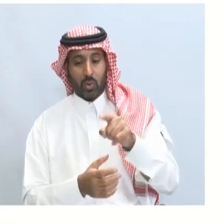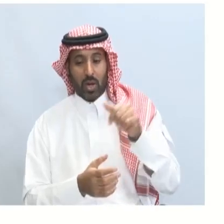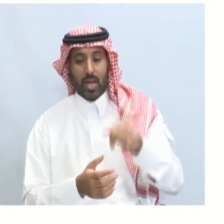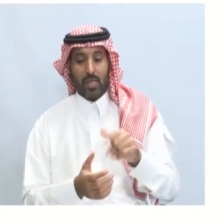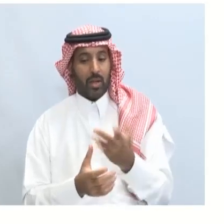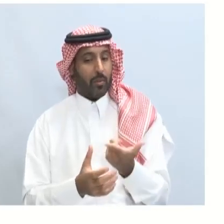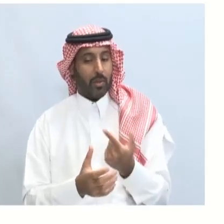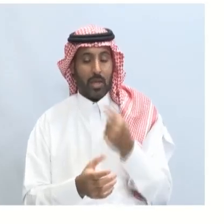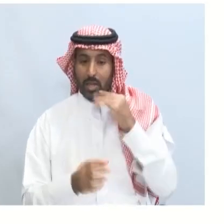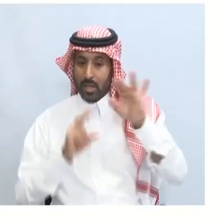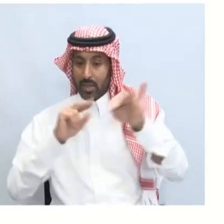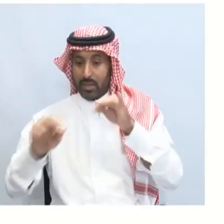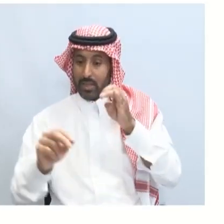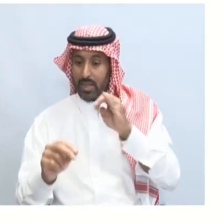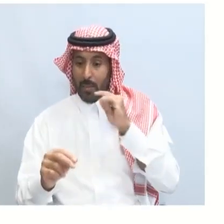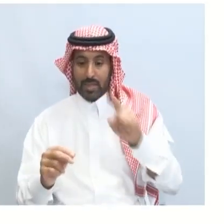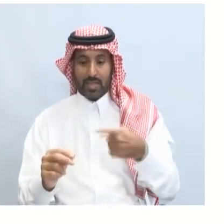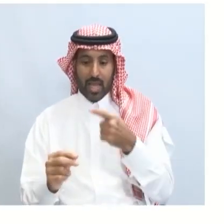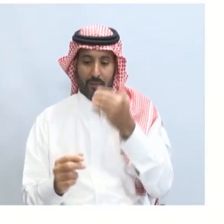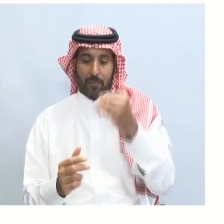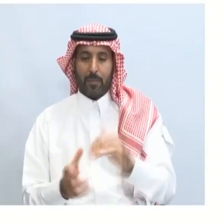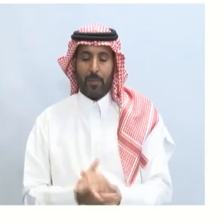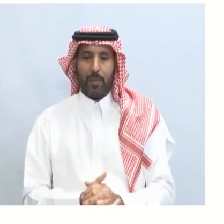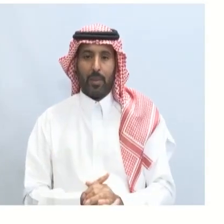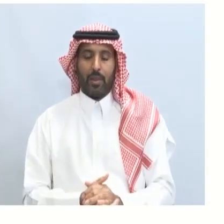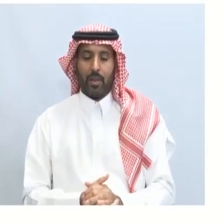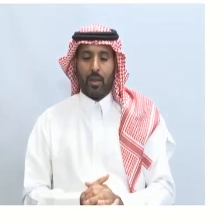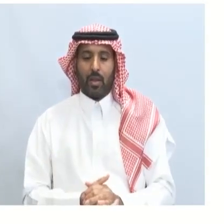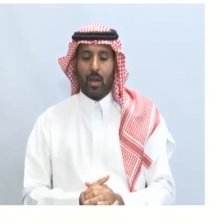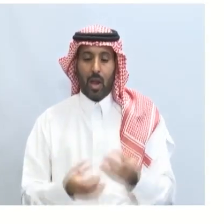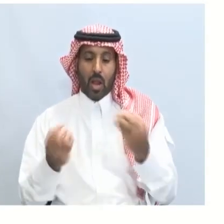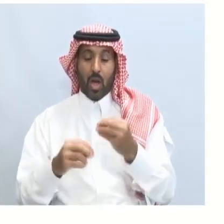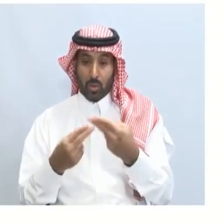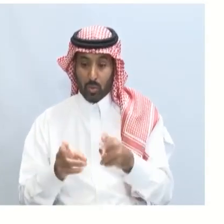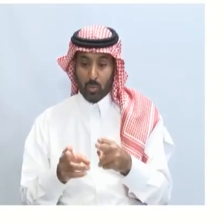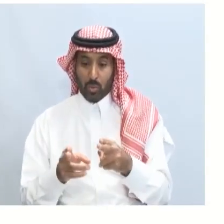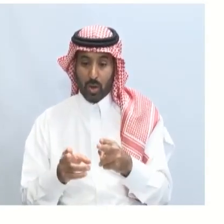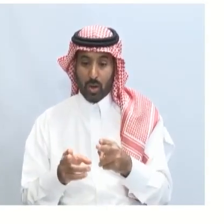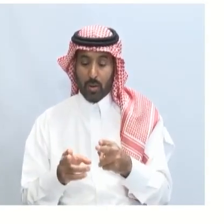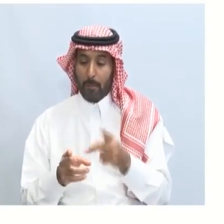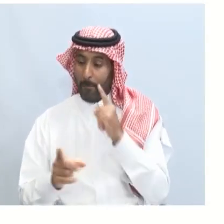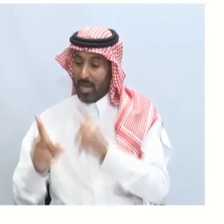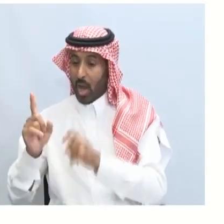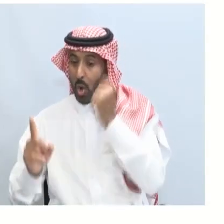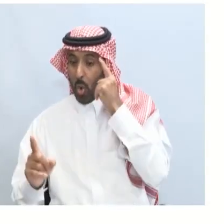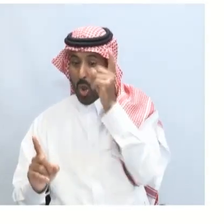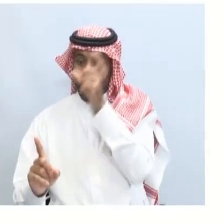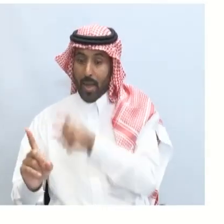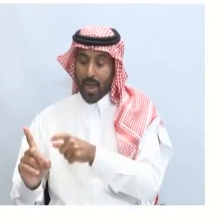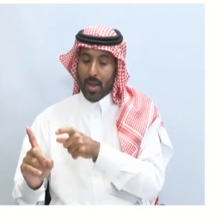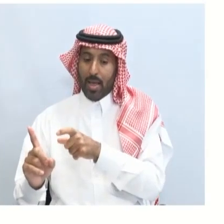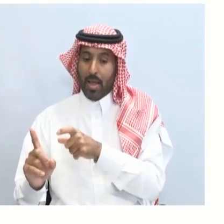لهذا اليوم اختر الاجابه الصحيحه في ما يلي الاكثر قبولا بين